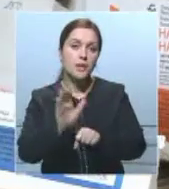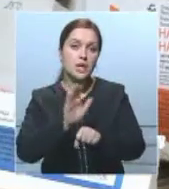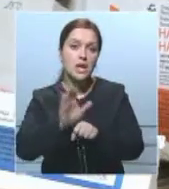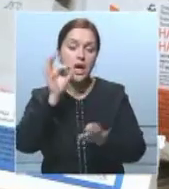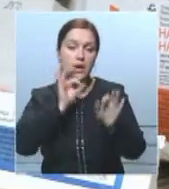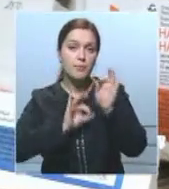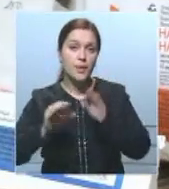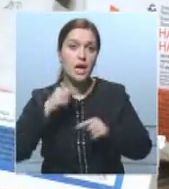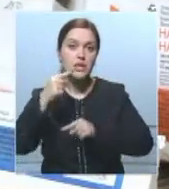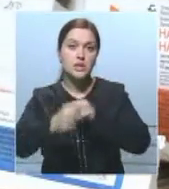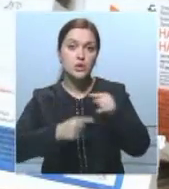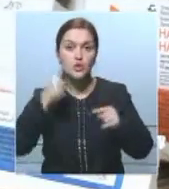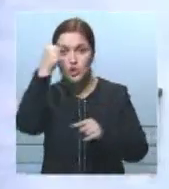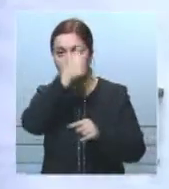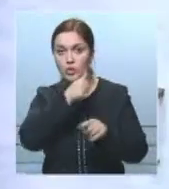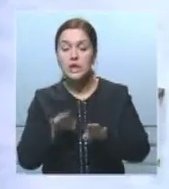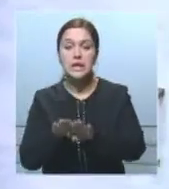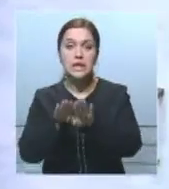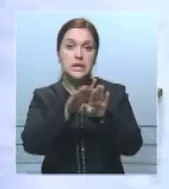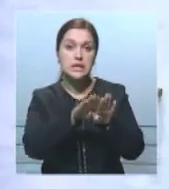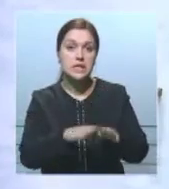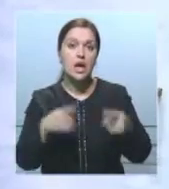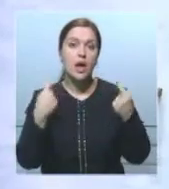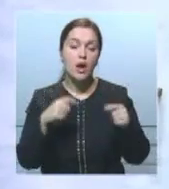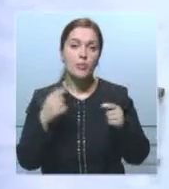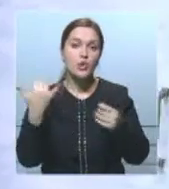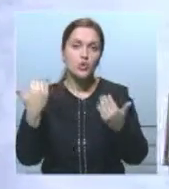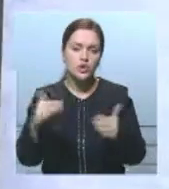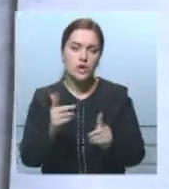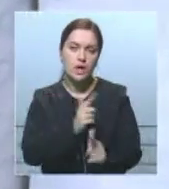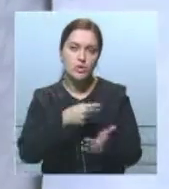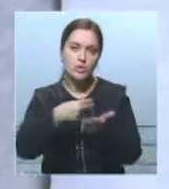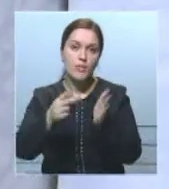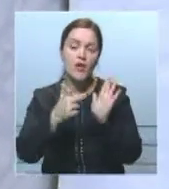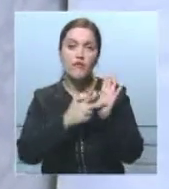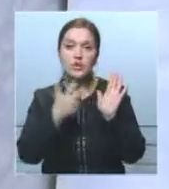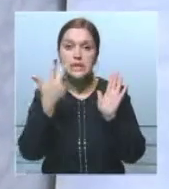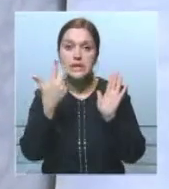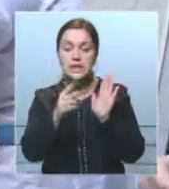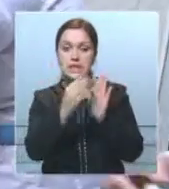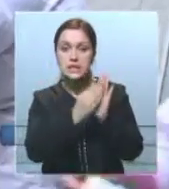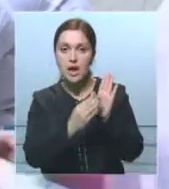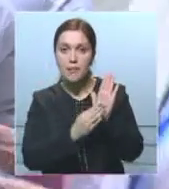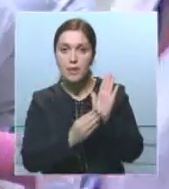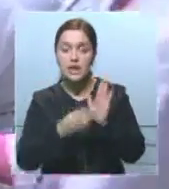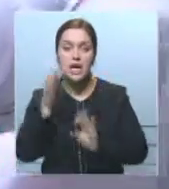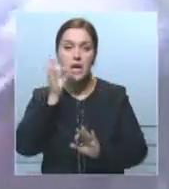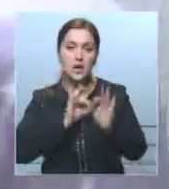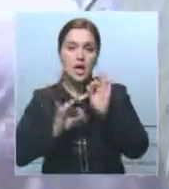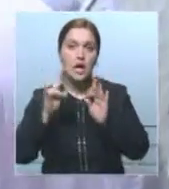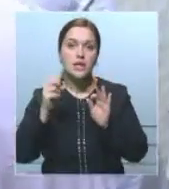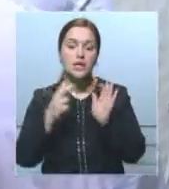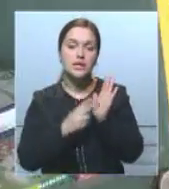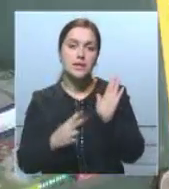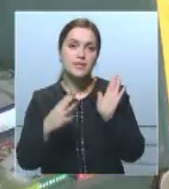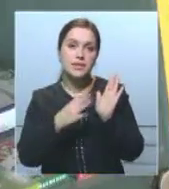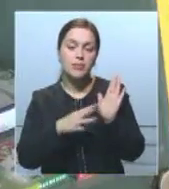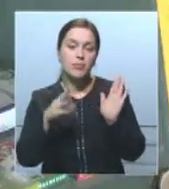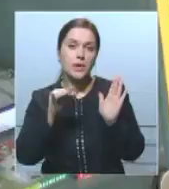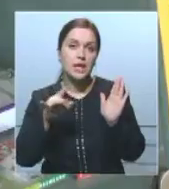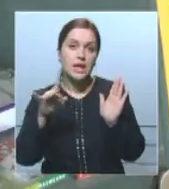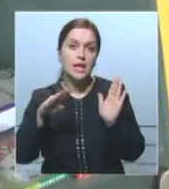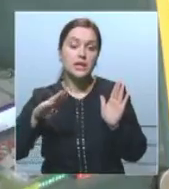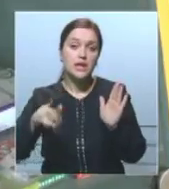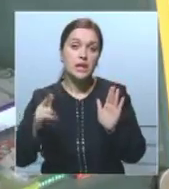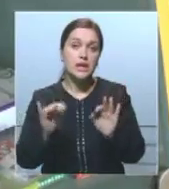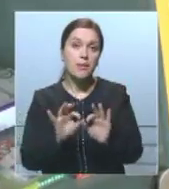слову, на следующий год единый дистрибьютор уже закупил 830 наименований лекарств на 79 миллиардов